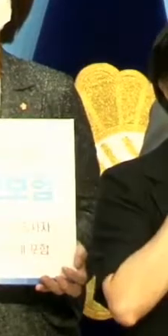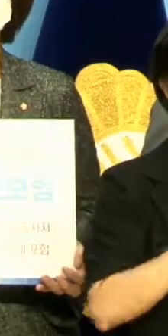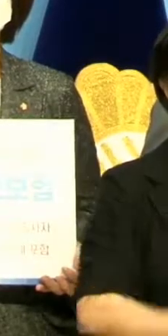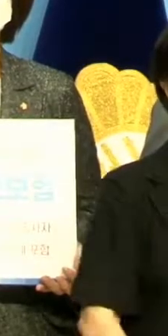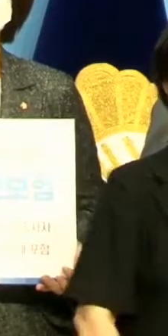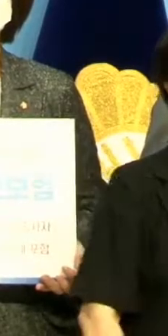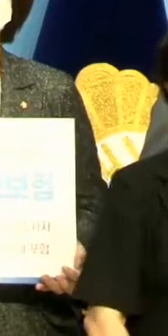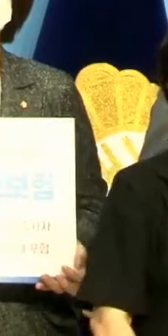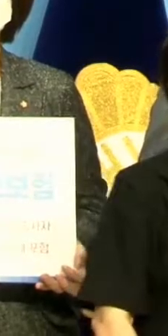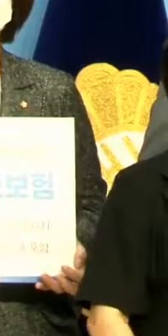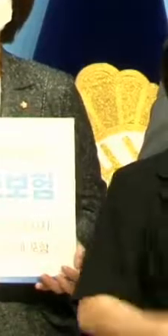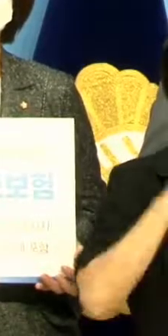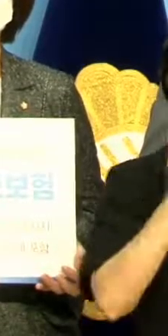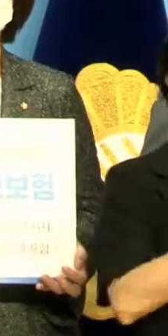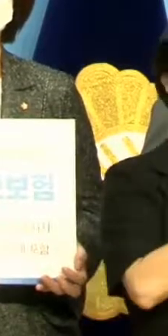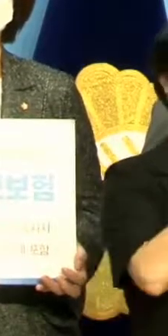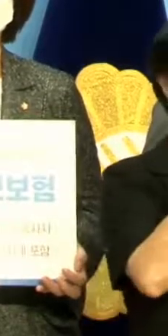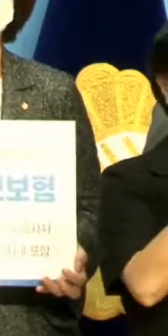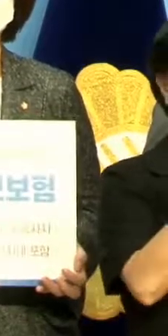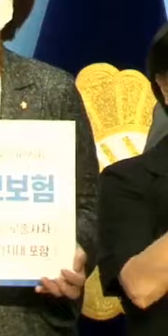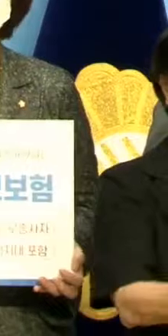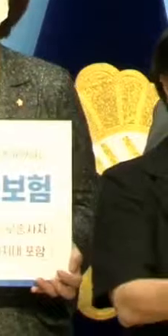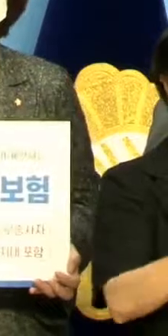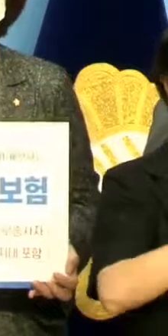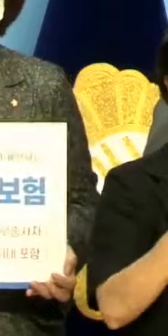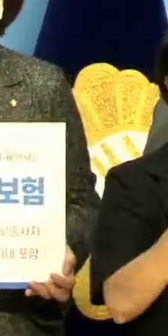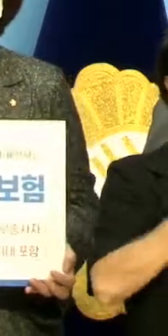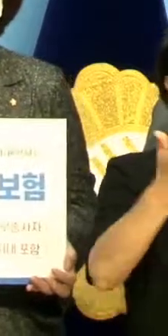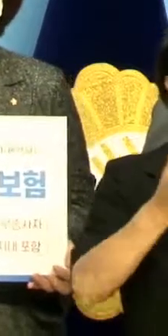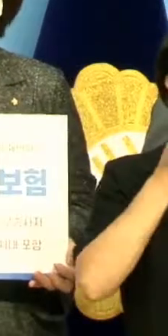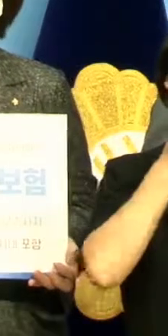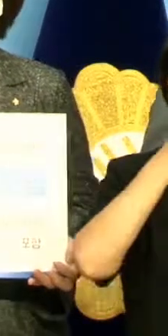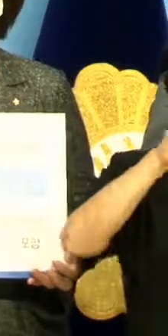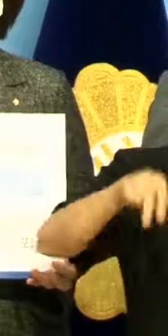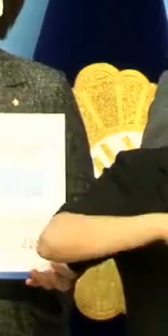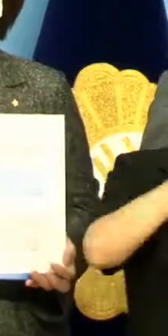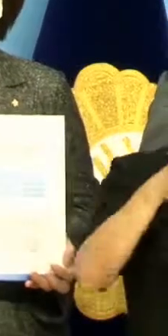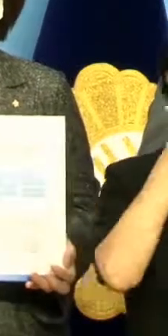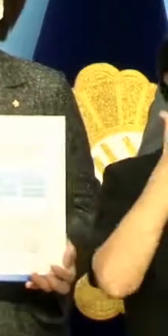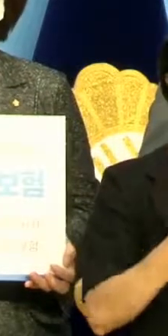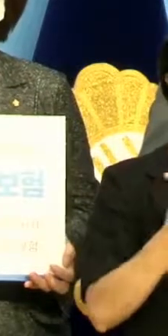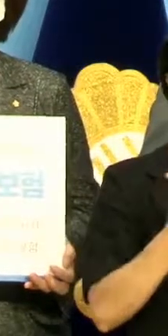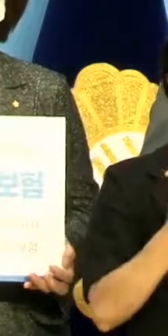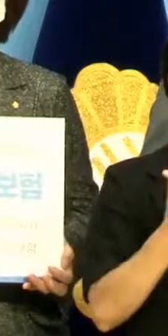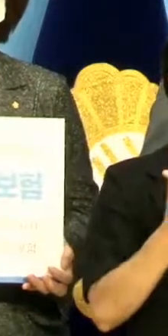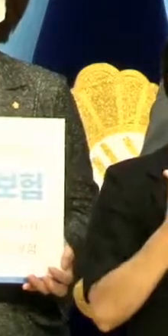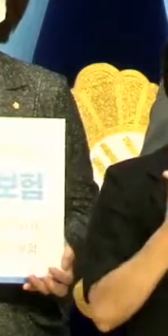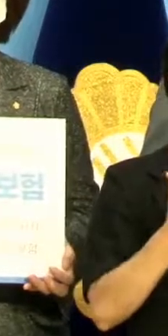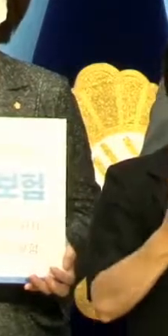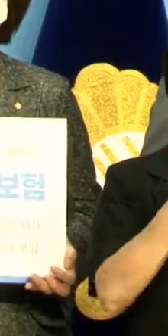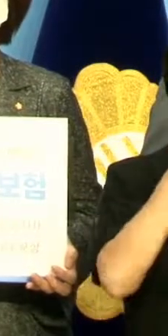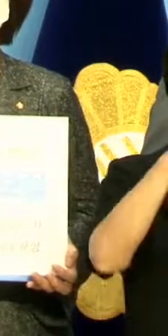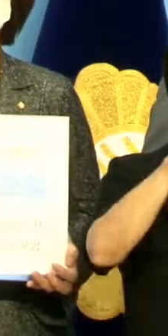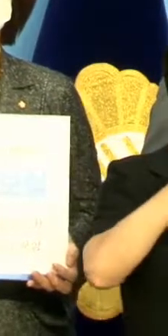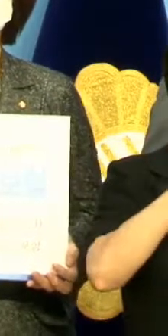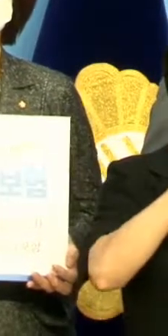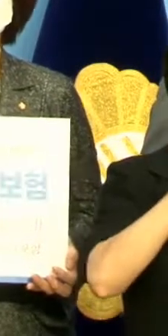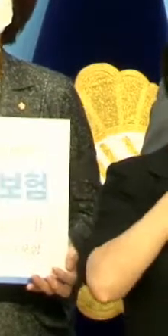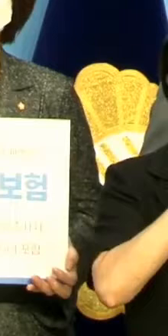있습니다 육아휴직 꽈 또한 그 사각지대를 없애는 부모 영 어 부모 보험에도 입을